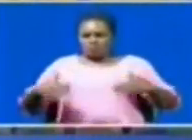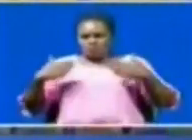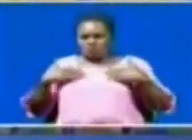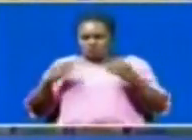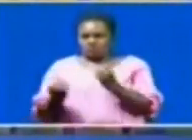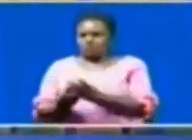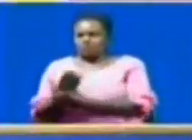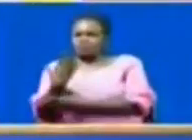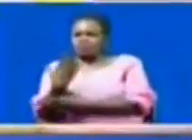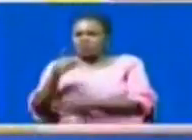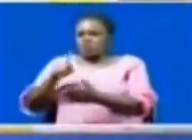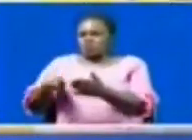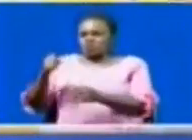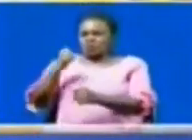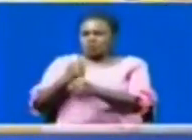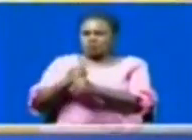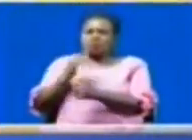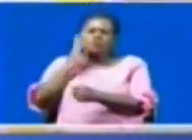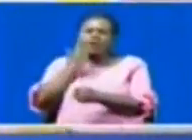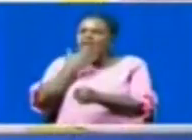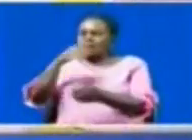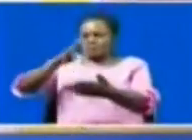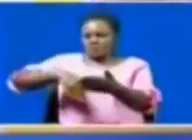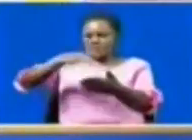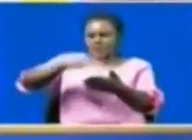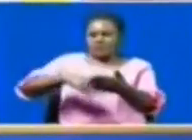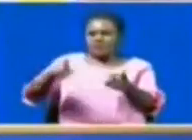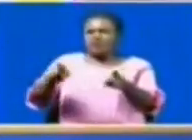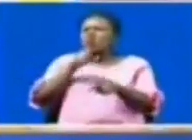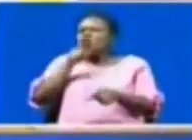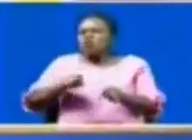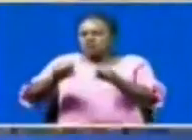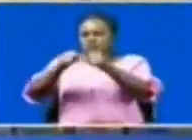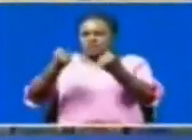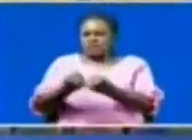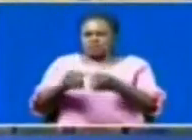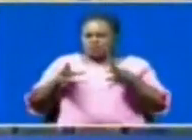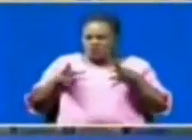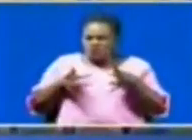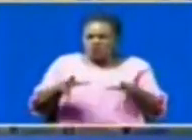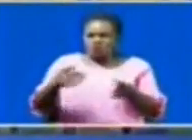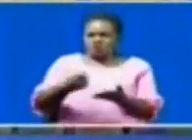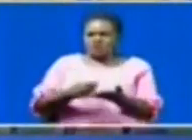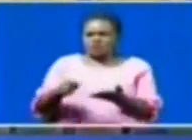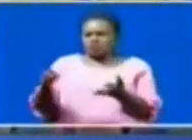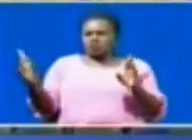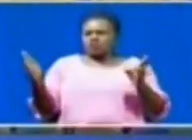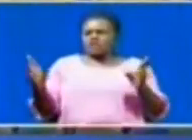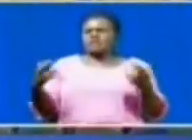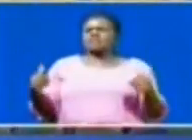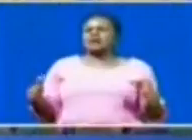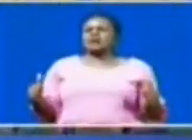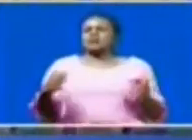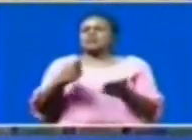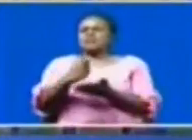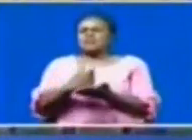are developed by what they are doing, coloring, painting and such like. Unlike the old system that you could be forced to write even when you are not ready for that. And